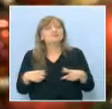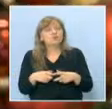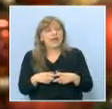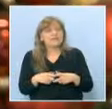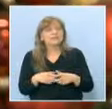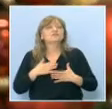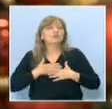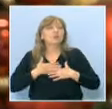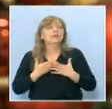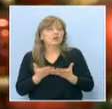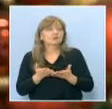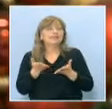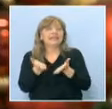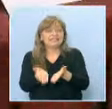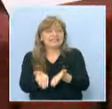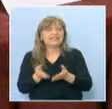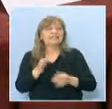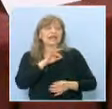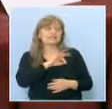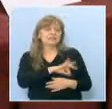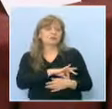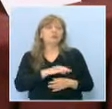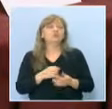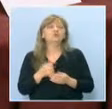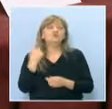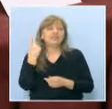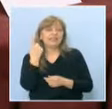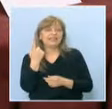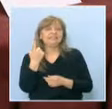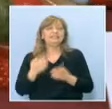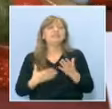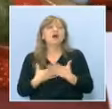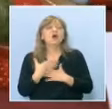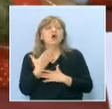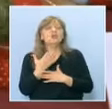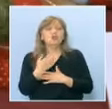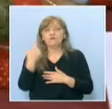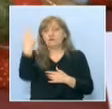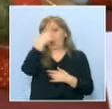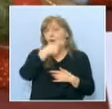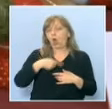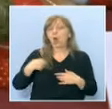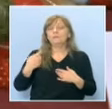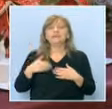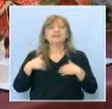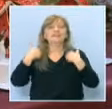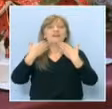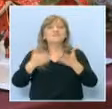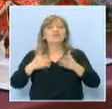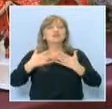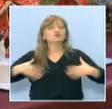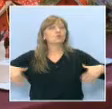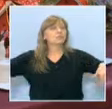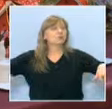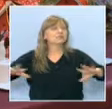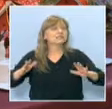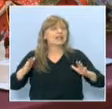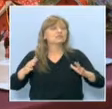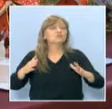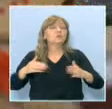тях се получи и така един нов облик на външното пространство около